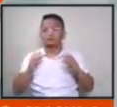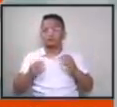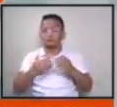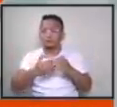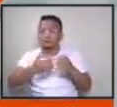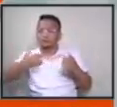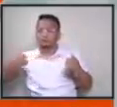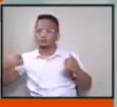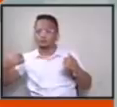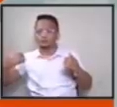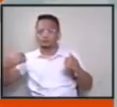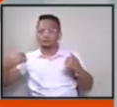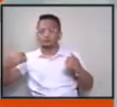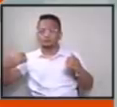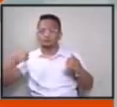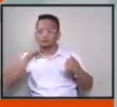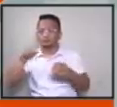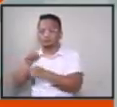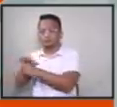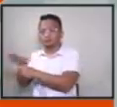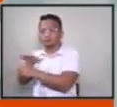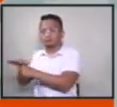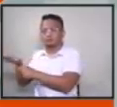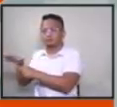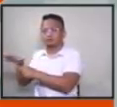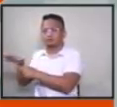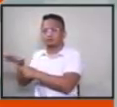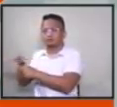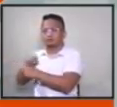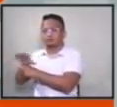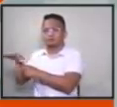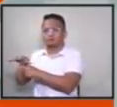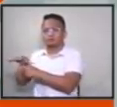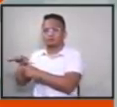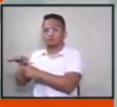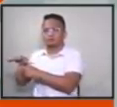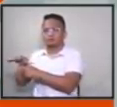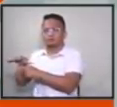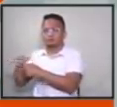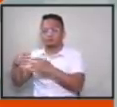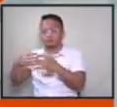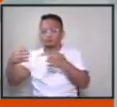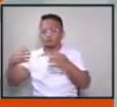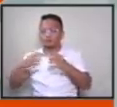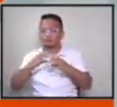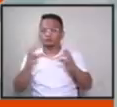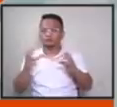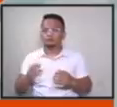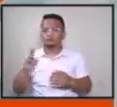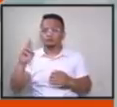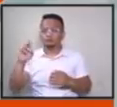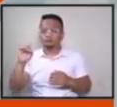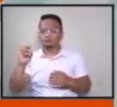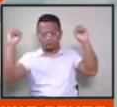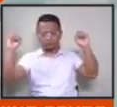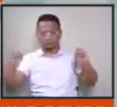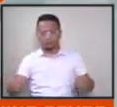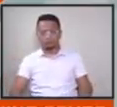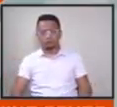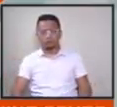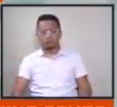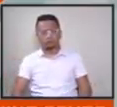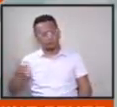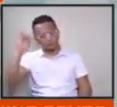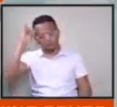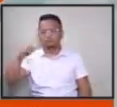si vice mayor at hindi niya ma-impluensya yung paglilit sa kaso, Gusto ko malaman ni Yusek ngayon pa lamang. Yusek? Correct. Oh, idol,